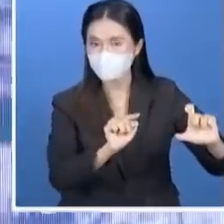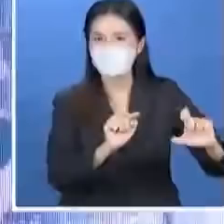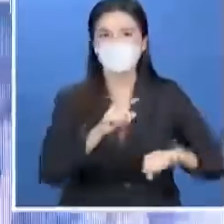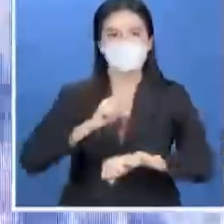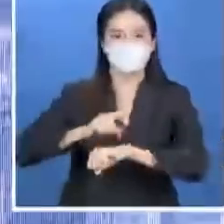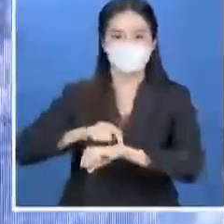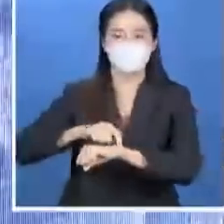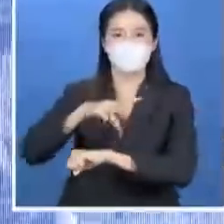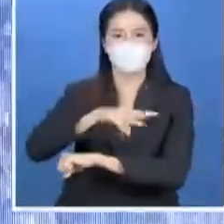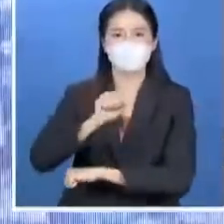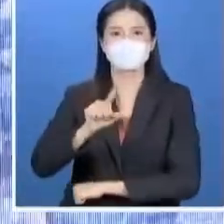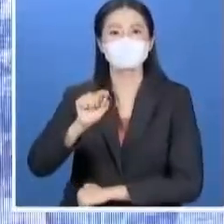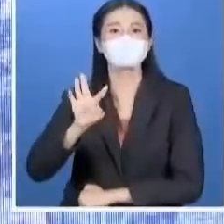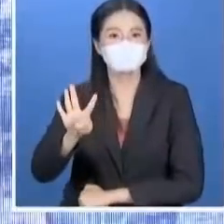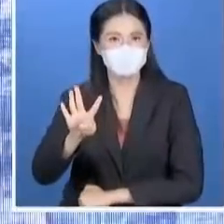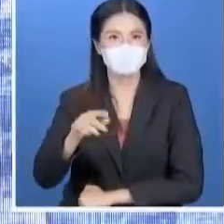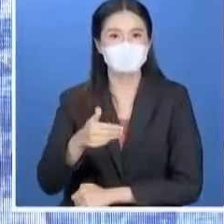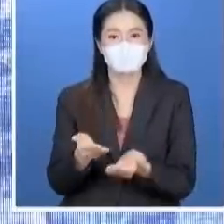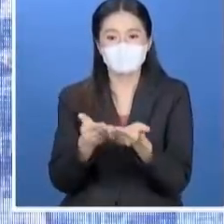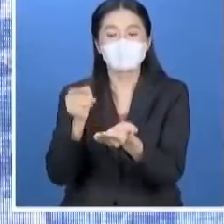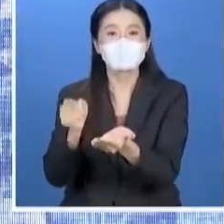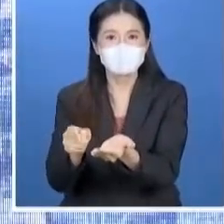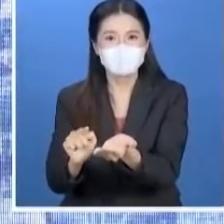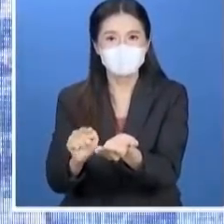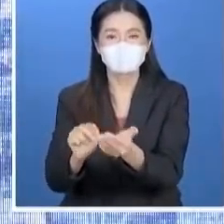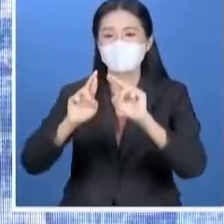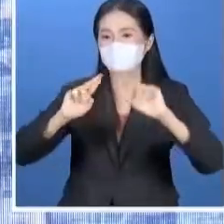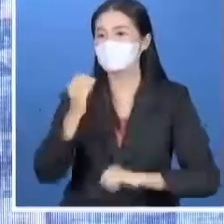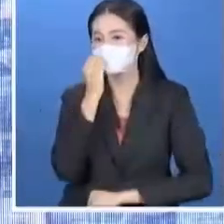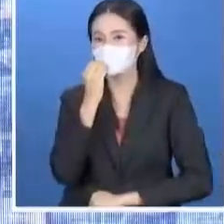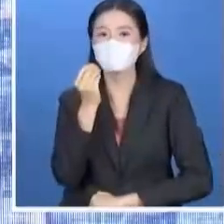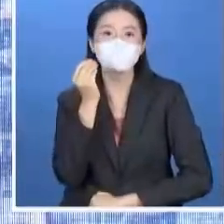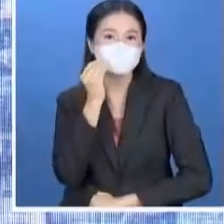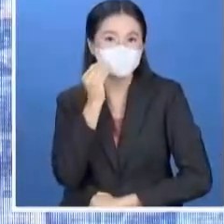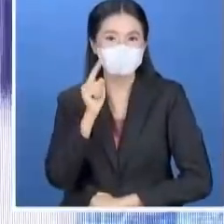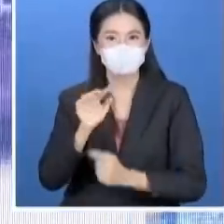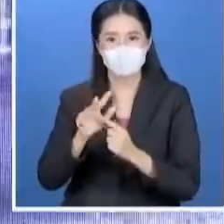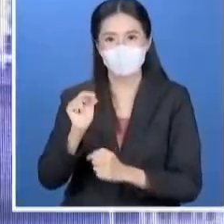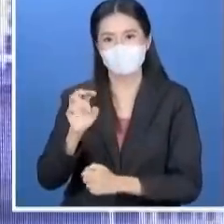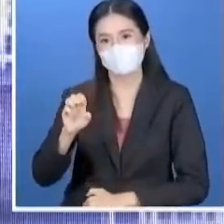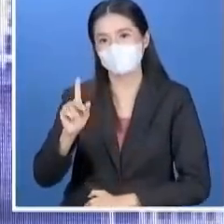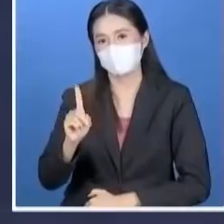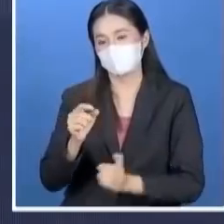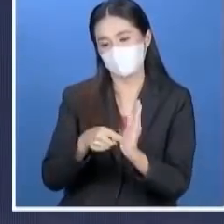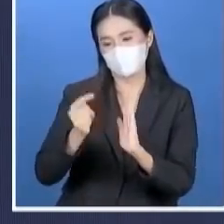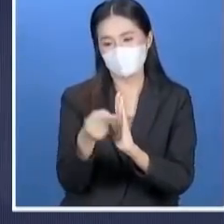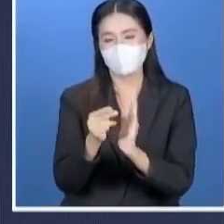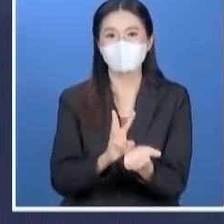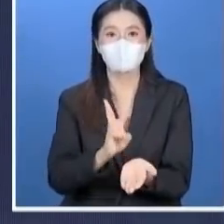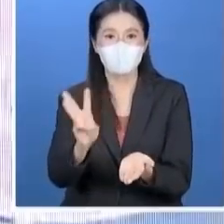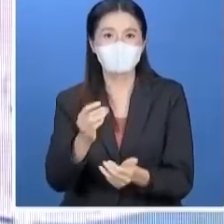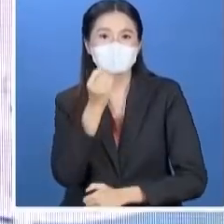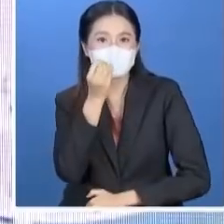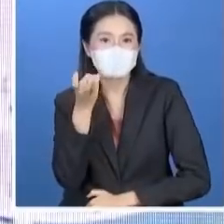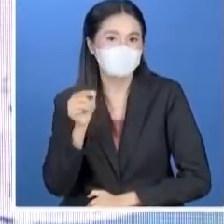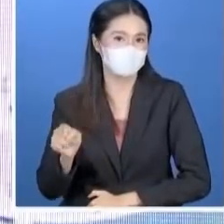า 8:24 เรือได้มาจอดเทียบท่าร้านอาหารบ้านตนิดจังหวัดปทุมธานีและทั้ง6คนก็เข้าไปรับประทาน